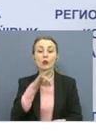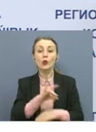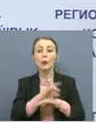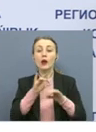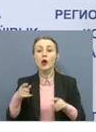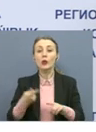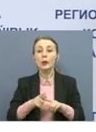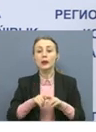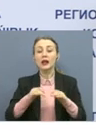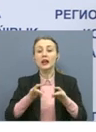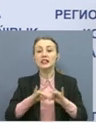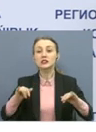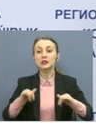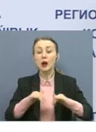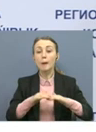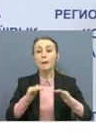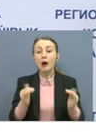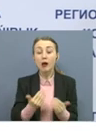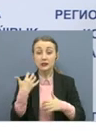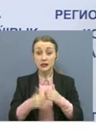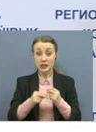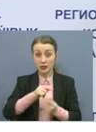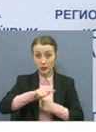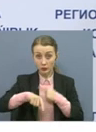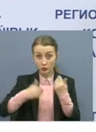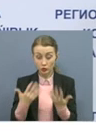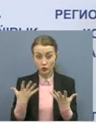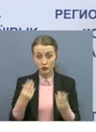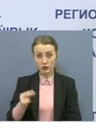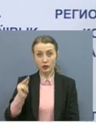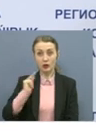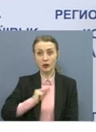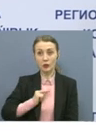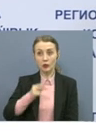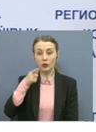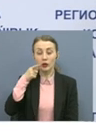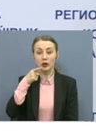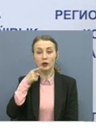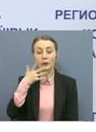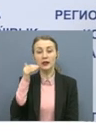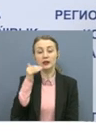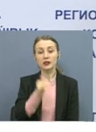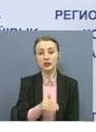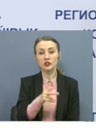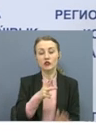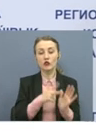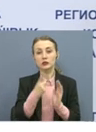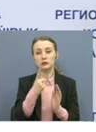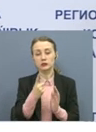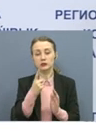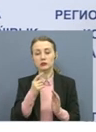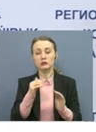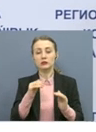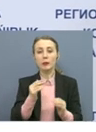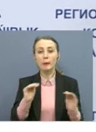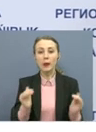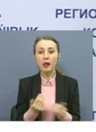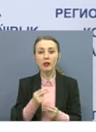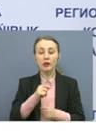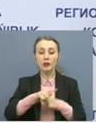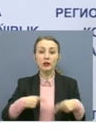кәсіпкерлікті нысан жұмыс істейді. Сондай-ақ шағын және орта бизнес субъектілерінің үлесі артты. Олар 1451 жаңа жұмыс орнын құрды.